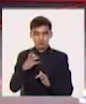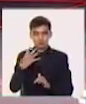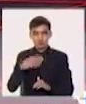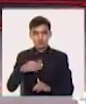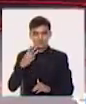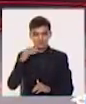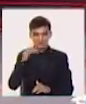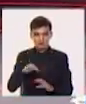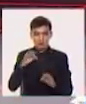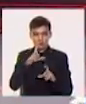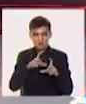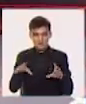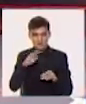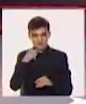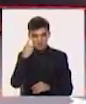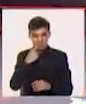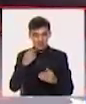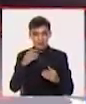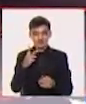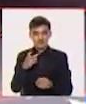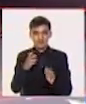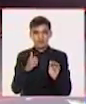1,890,443 жеке тұлғаның